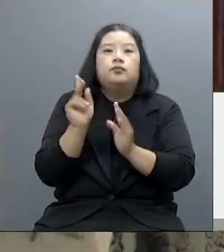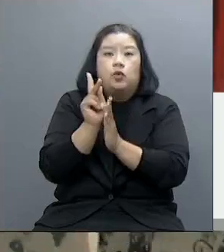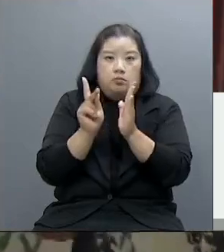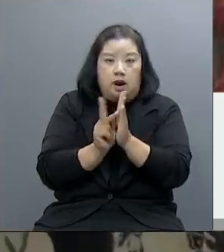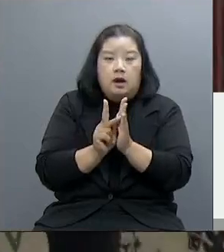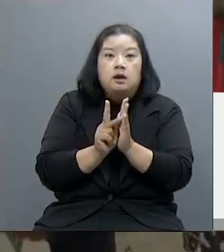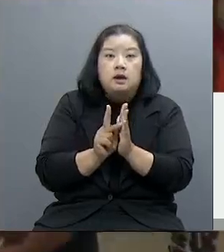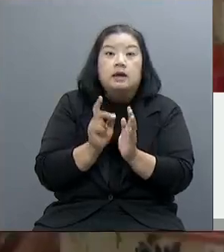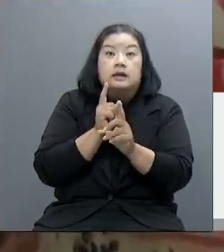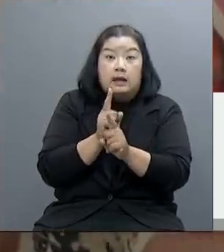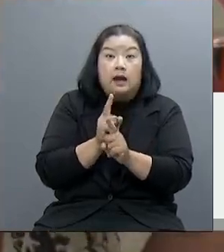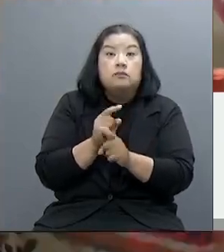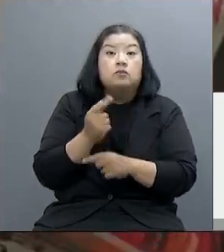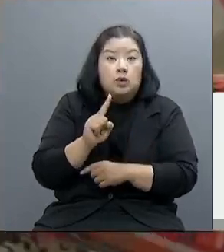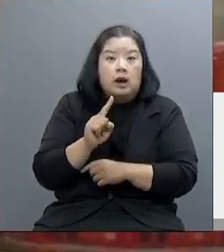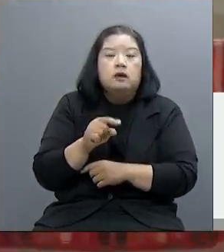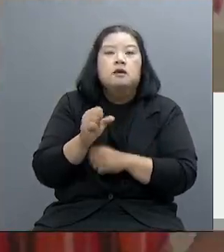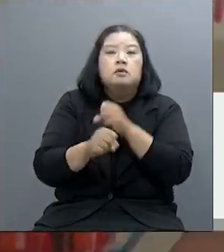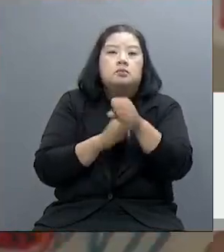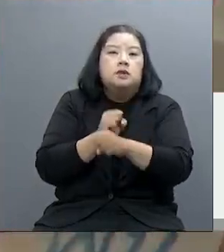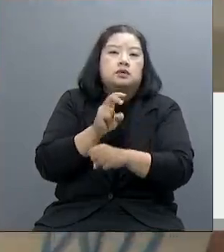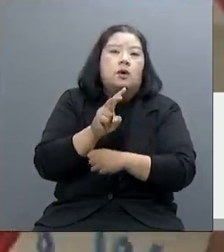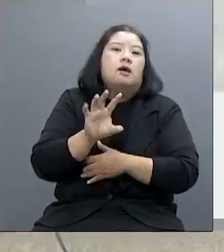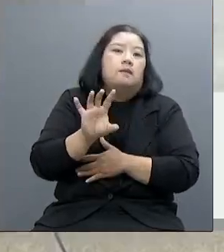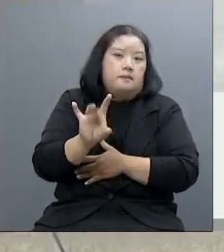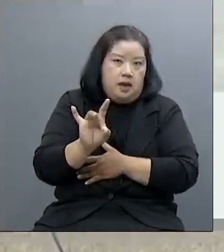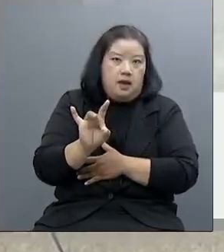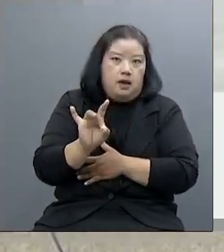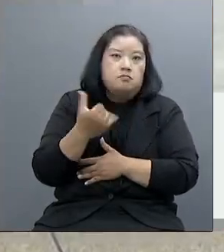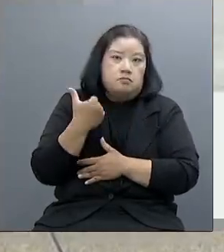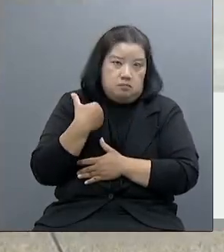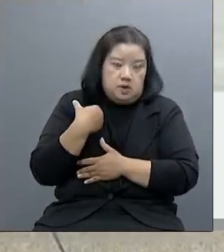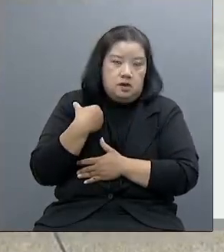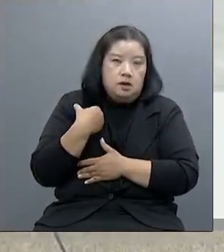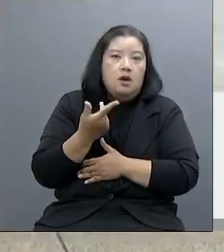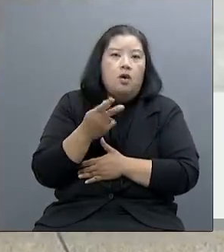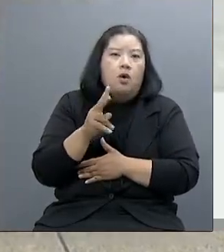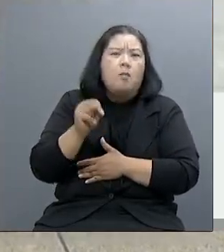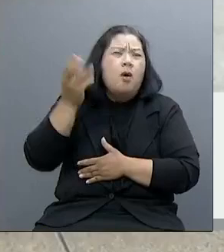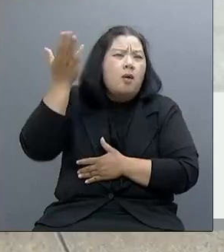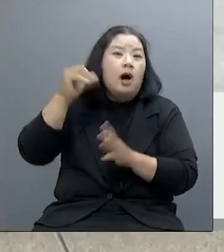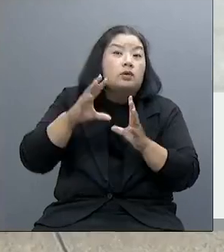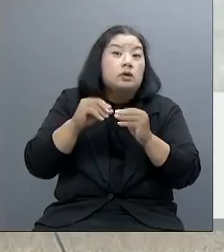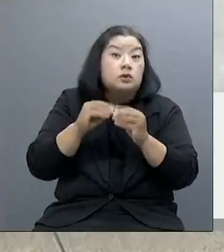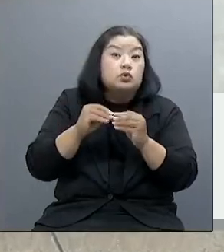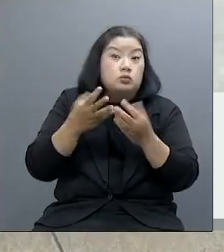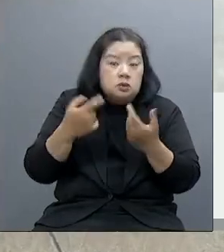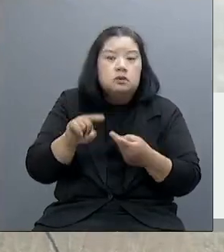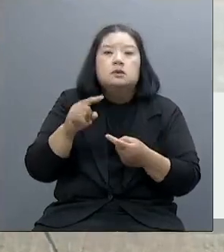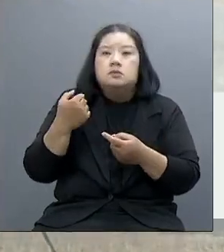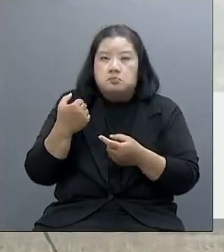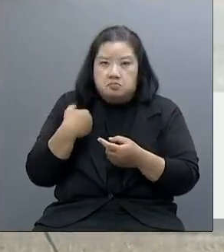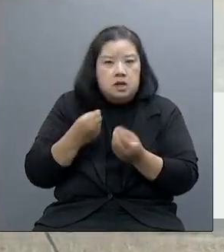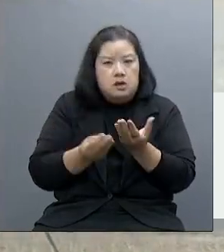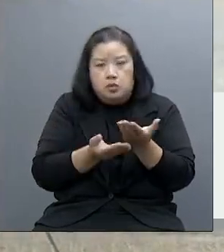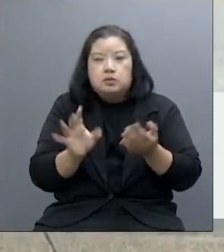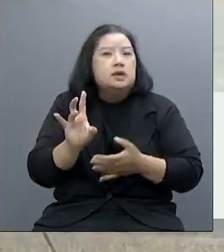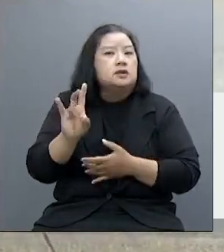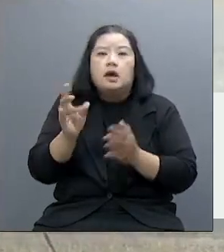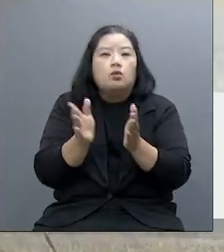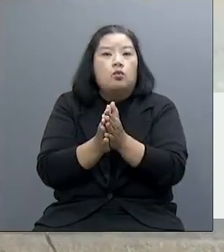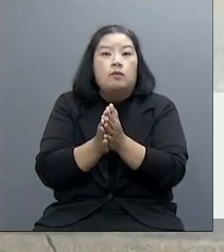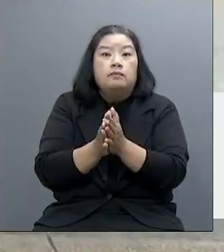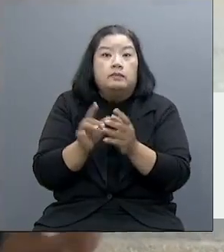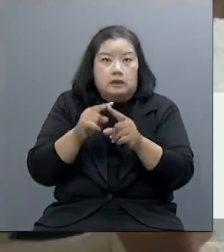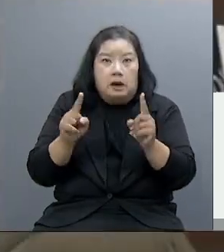ปี2558ตามที่คณะรัฐมนตรีเสนอพร้อมกับฉบับของการเมืองต่างๆอีก7ฉบับและมี